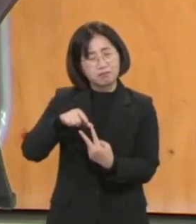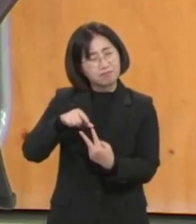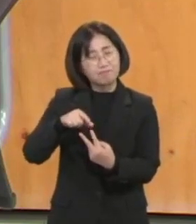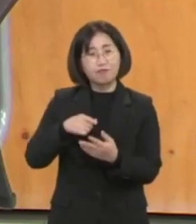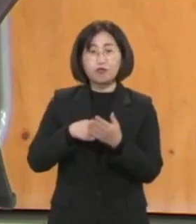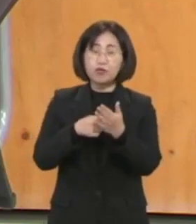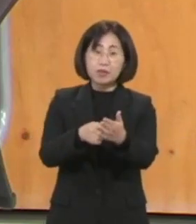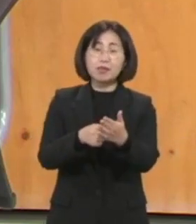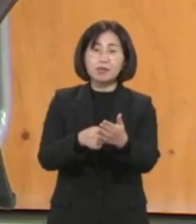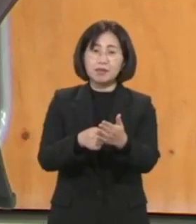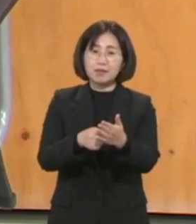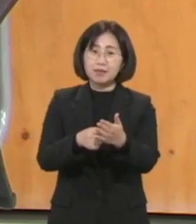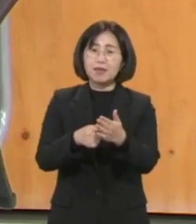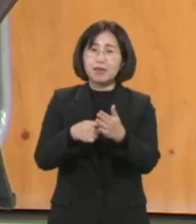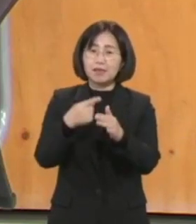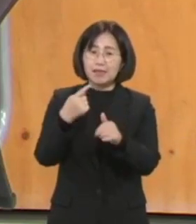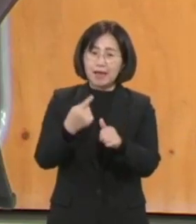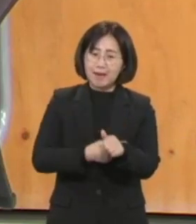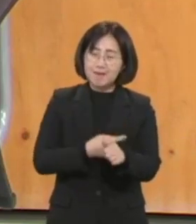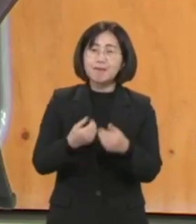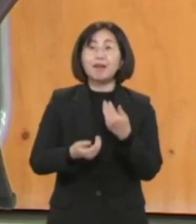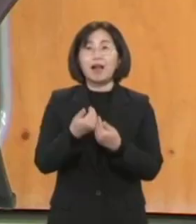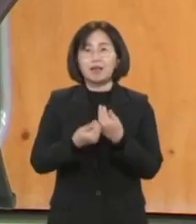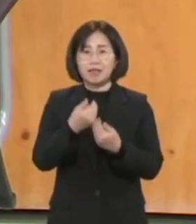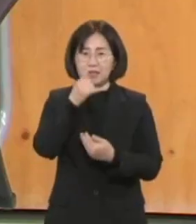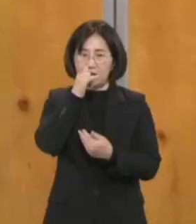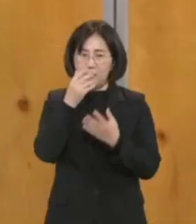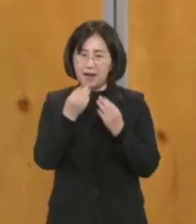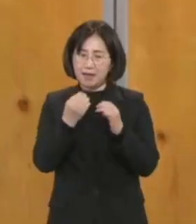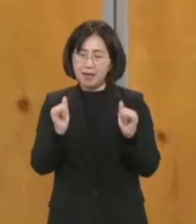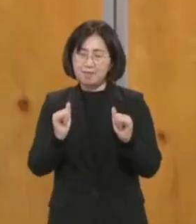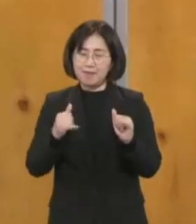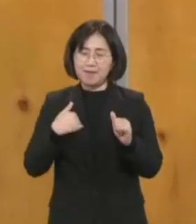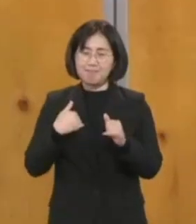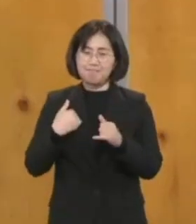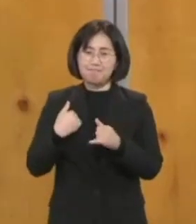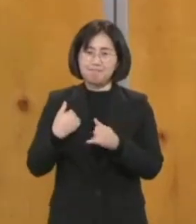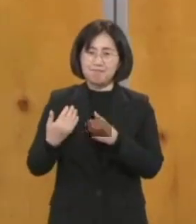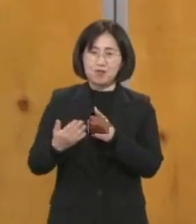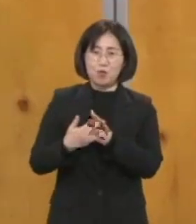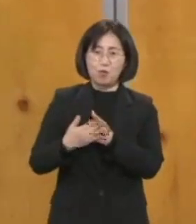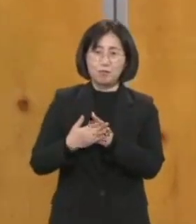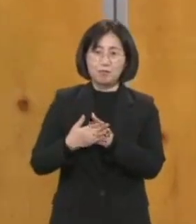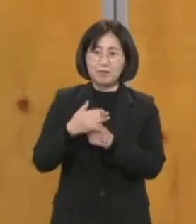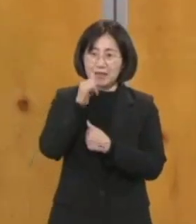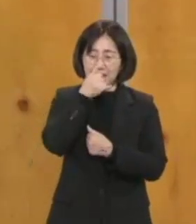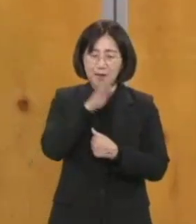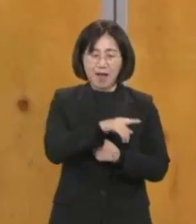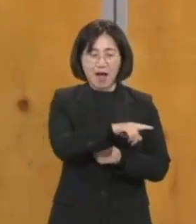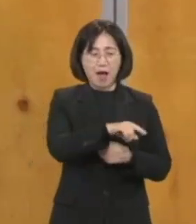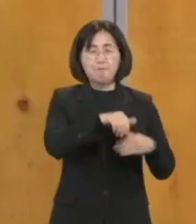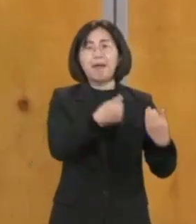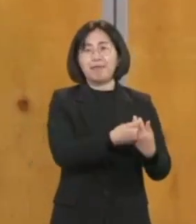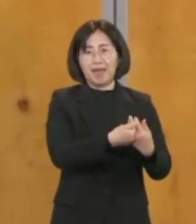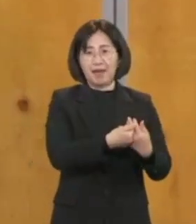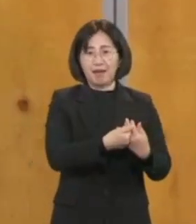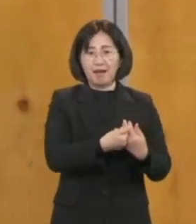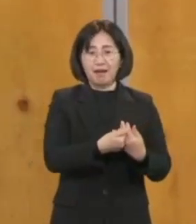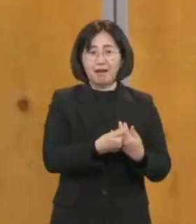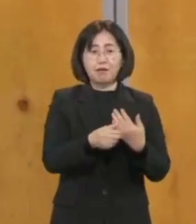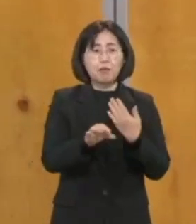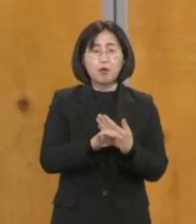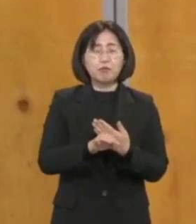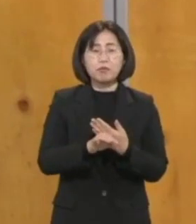보면 그렇잖아요 많은 사람의 응원보다는 1분 응원 1분 반대 사실 이러면 지역에 도움이 되지 않잖아요